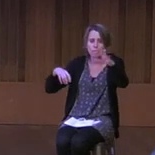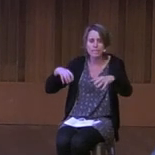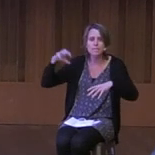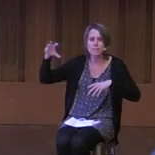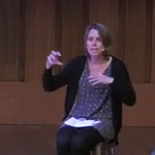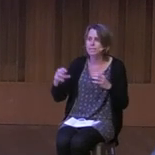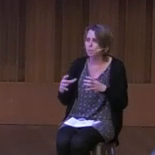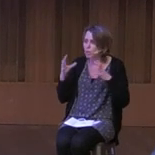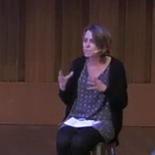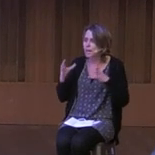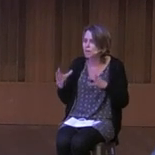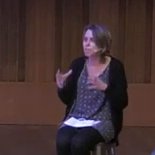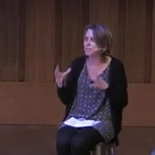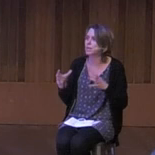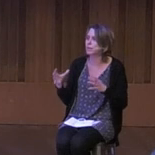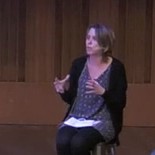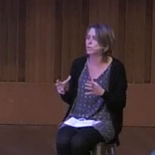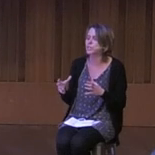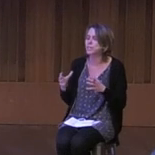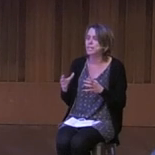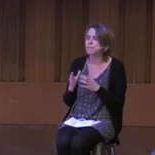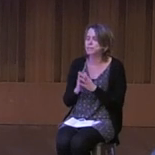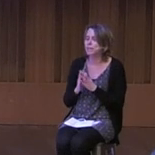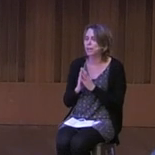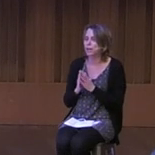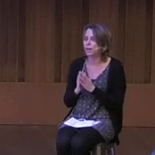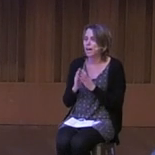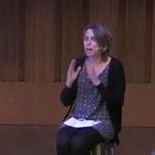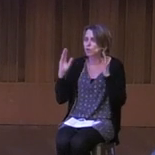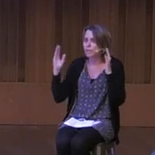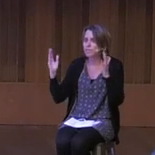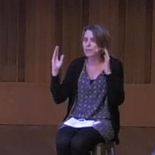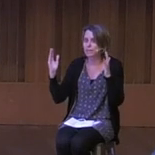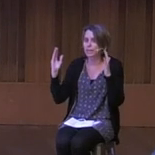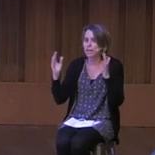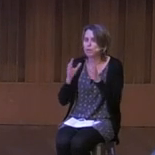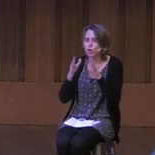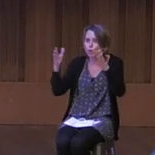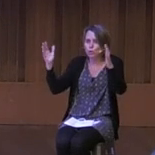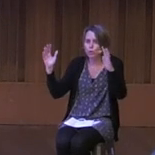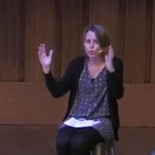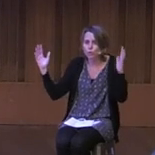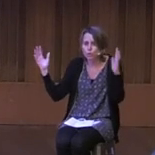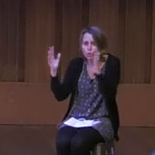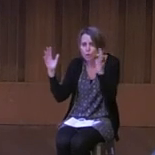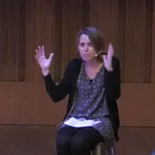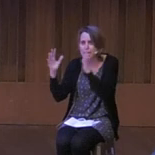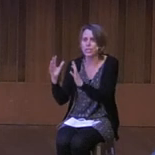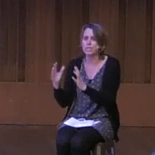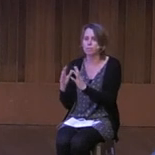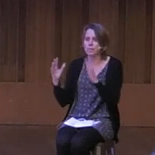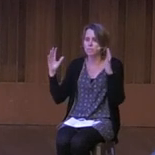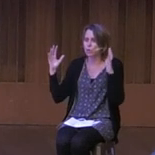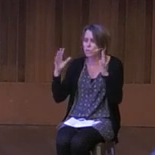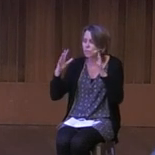Salut, Païssa, etc. Però aquesta és la gran plaça que hem de reconèixer, i per tant el front edificat que creem no